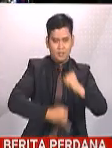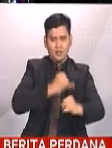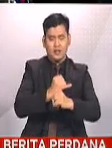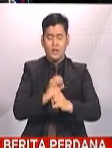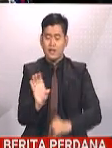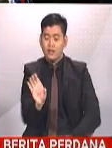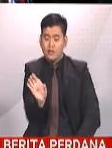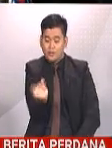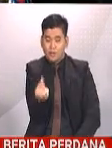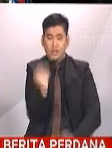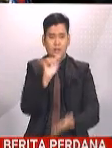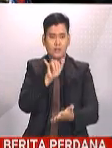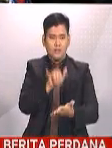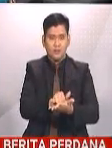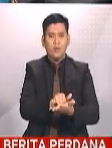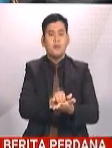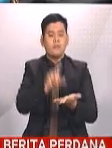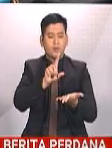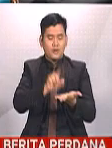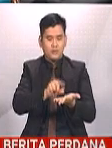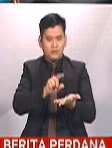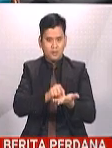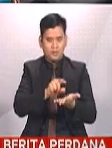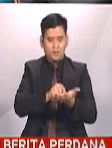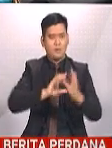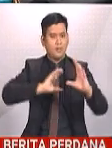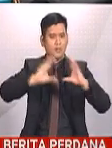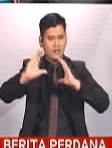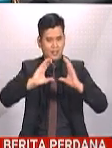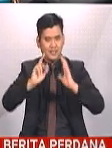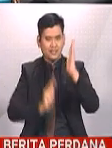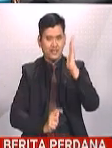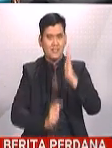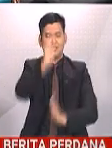Radio merupakan medium komunikasi yang masih tinggi penggunaannya.